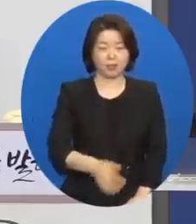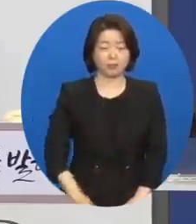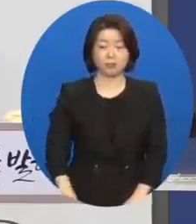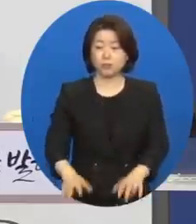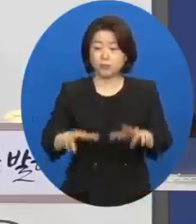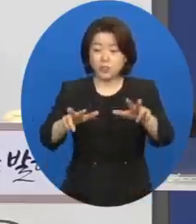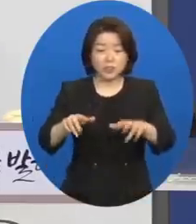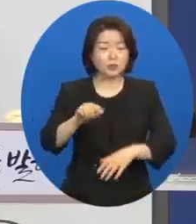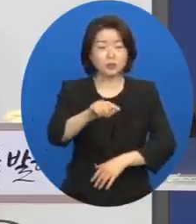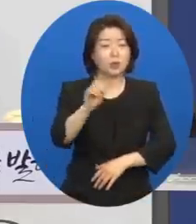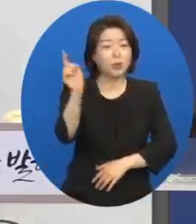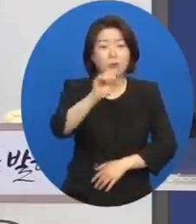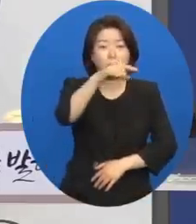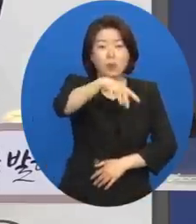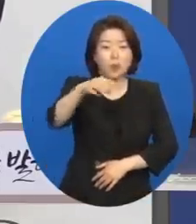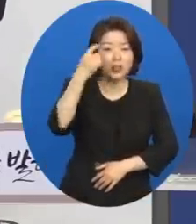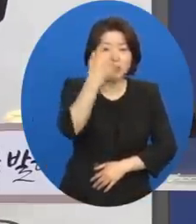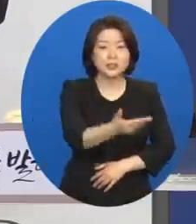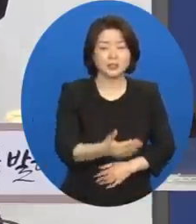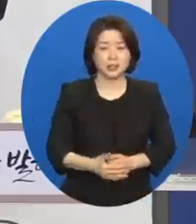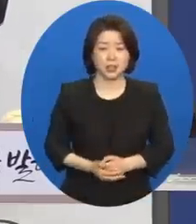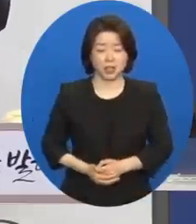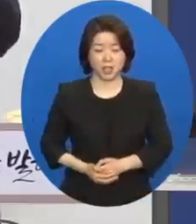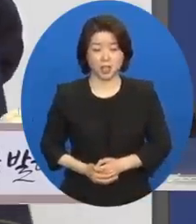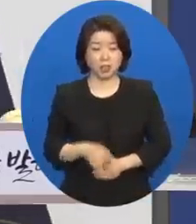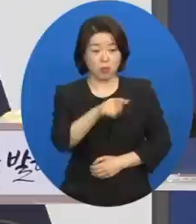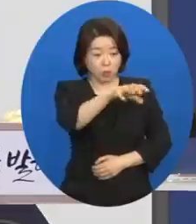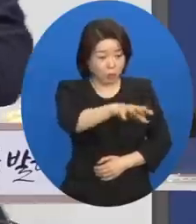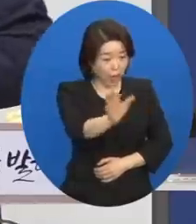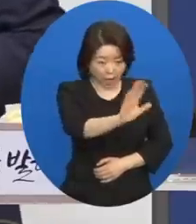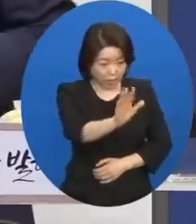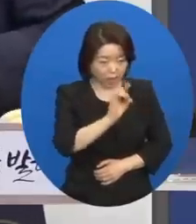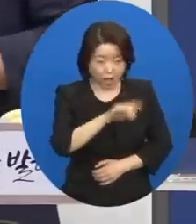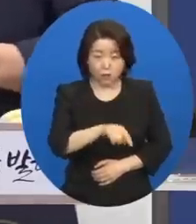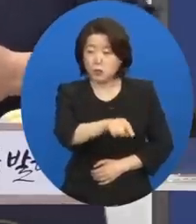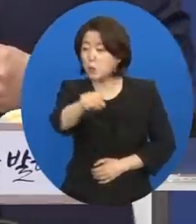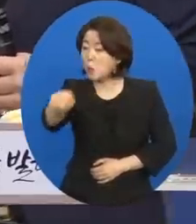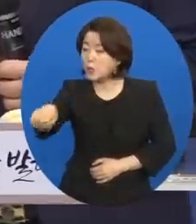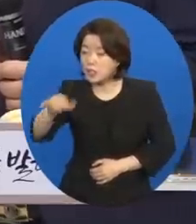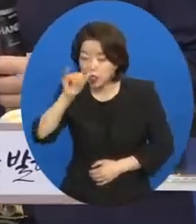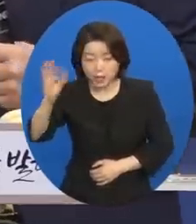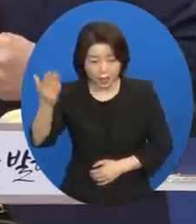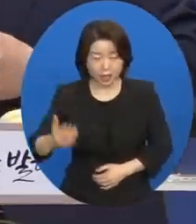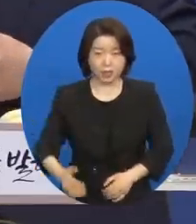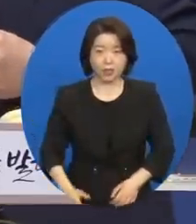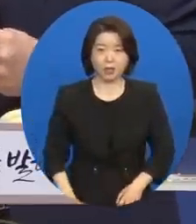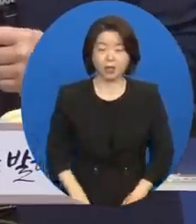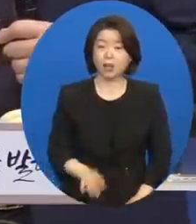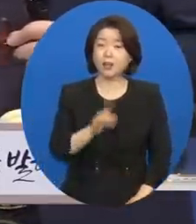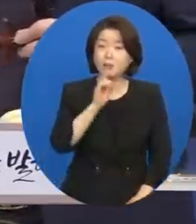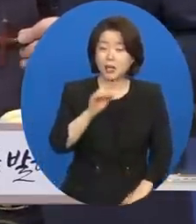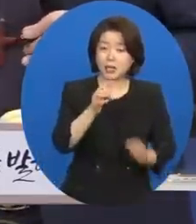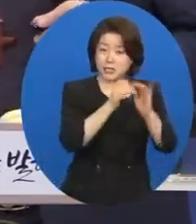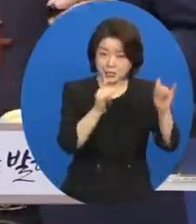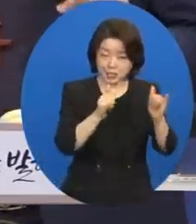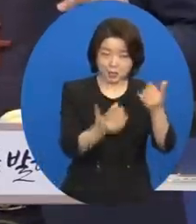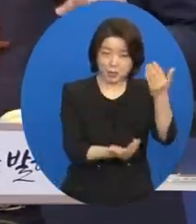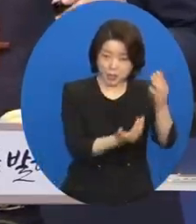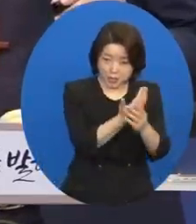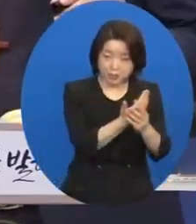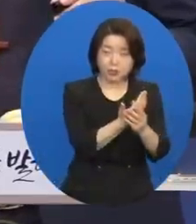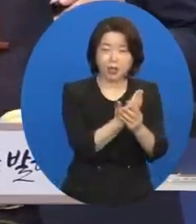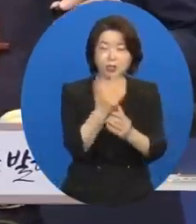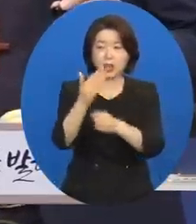지금 어디 있느냐? 이 말은 너 거기 있을 자리 아니잖아. 그런 말입니다. 인생에게 일어난